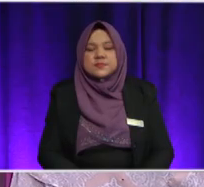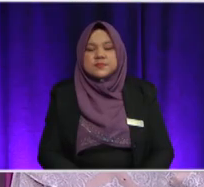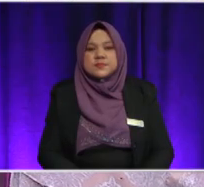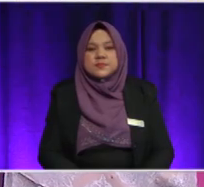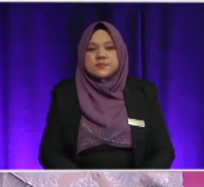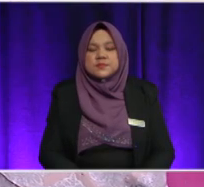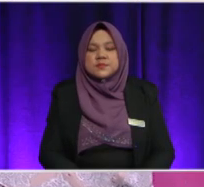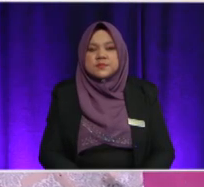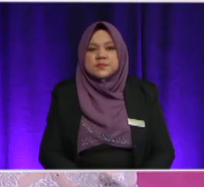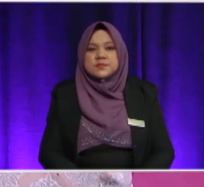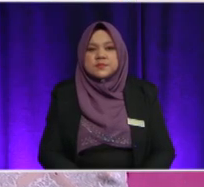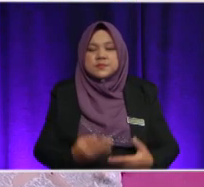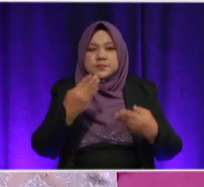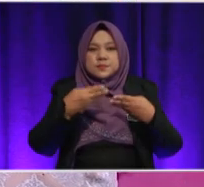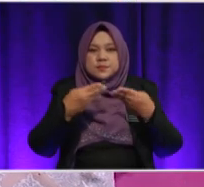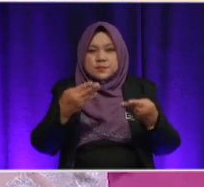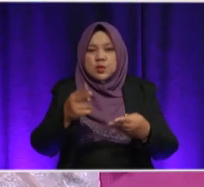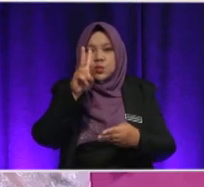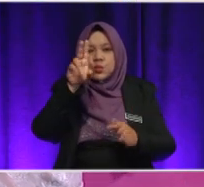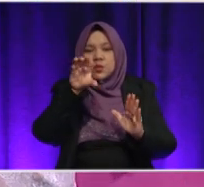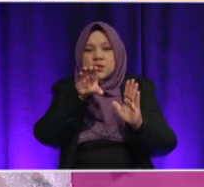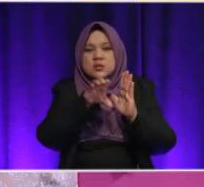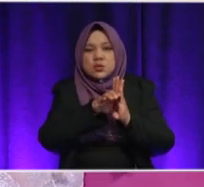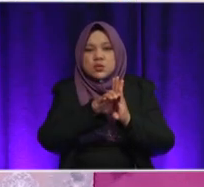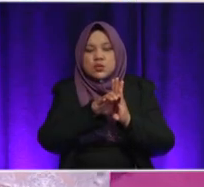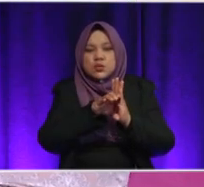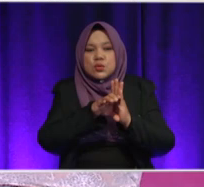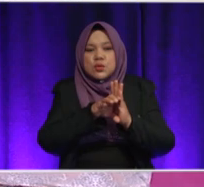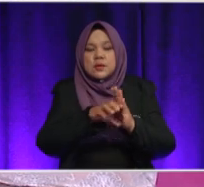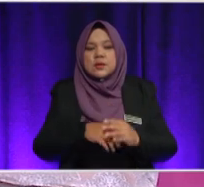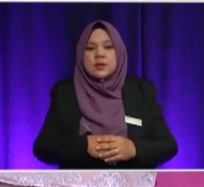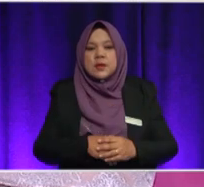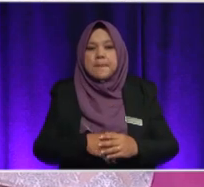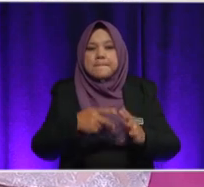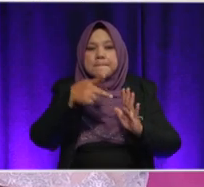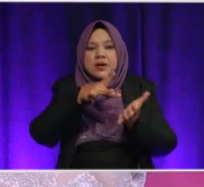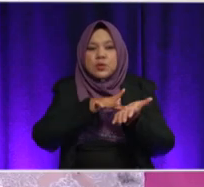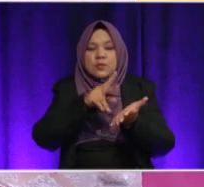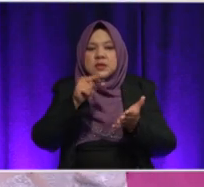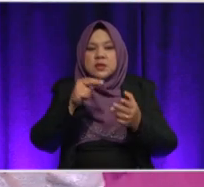Mari kita lihat Berikan dua contoh perubahan komplementary